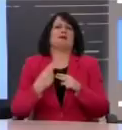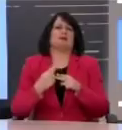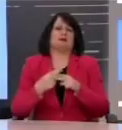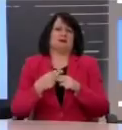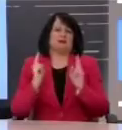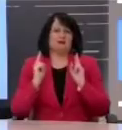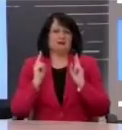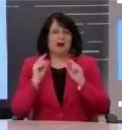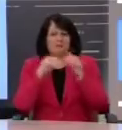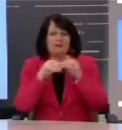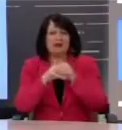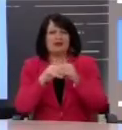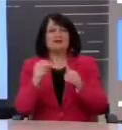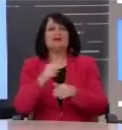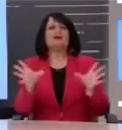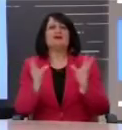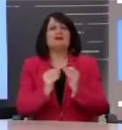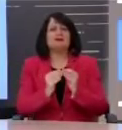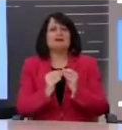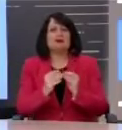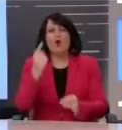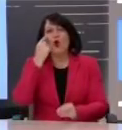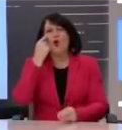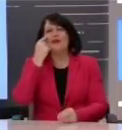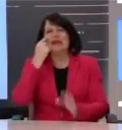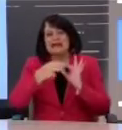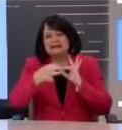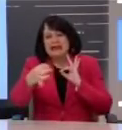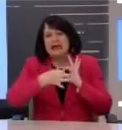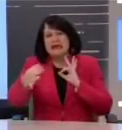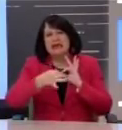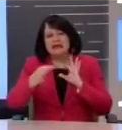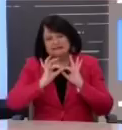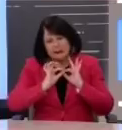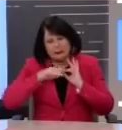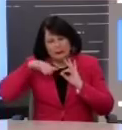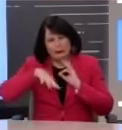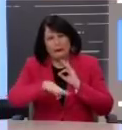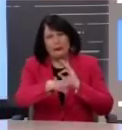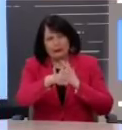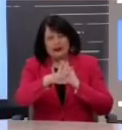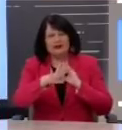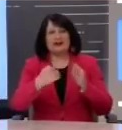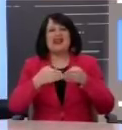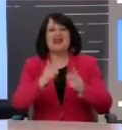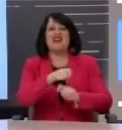στρατηγικής σημασίας επενδύσεις στον τομέα των οπτικών ινών, των ναυπηγείων και των υποδομών.